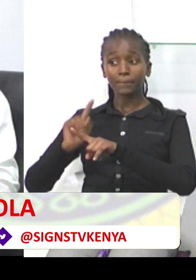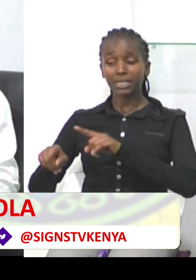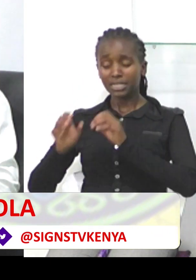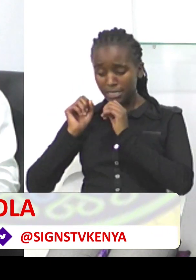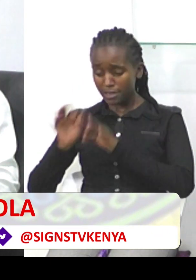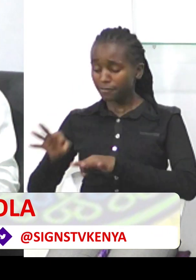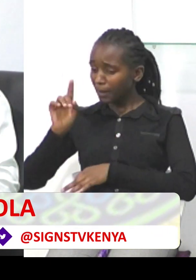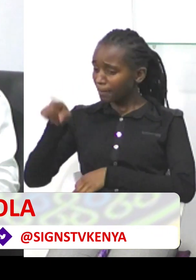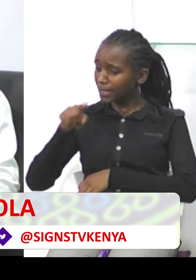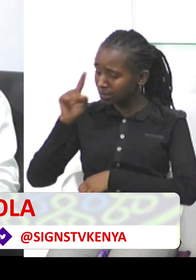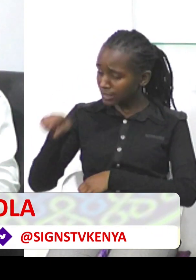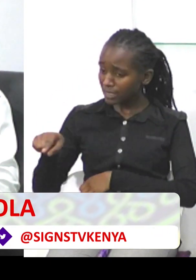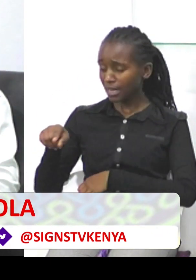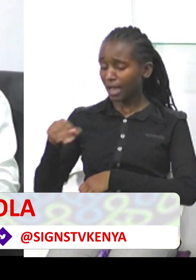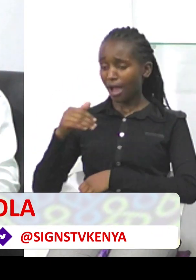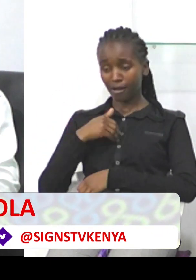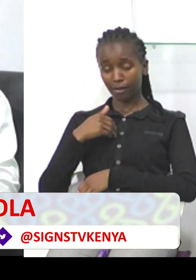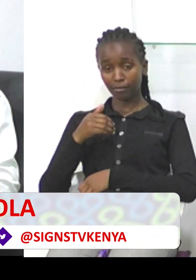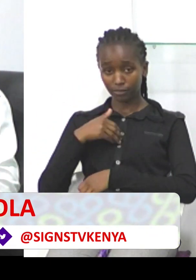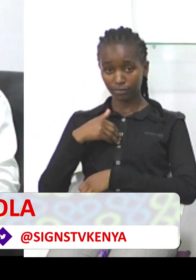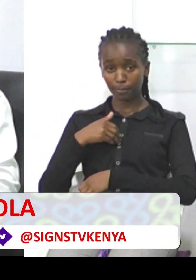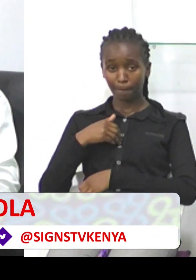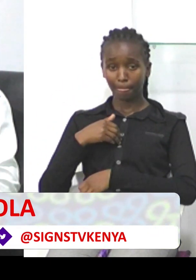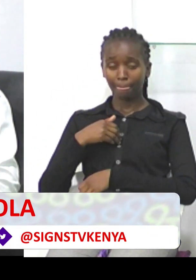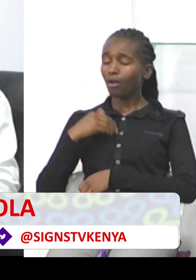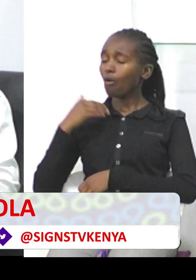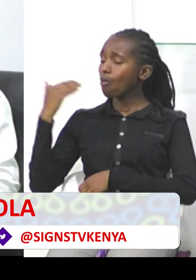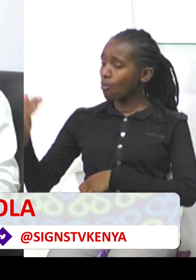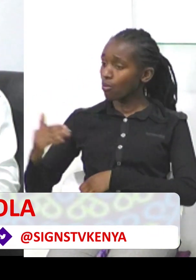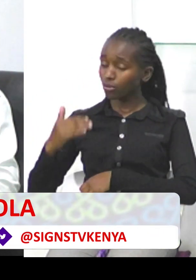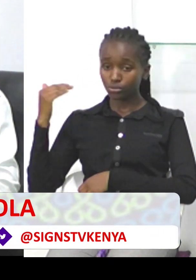kama alikuwa anakosea, alikuwa na hiyo